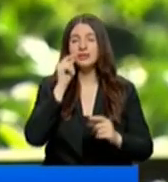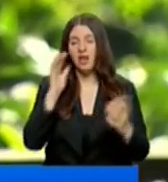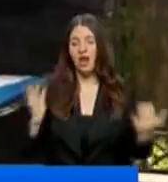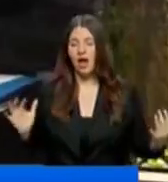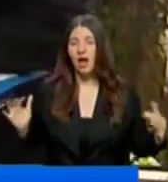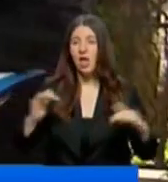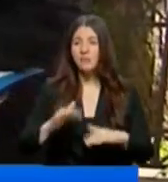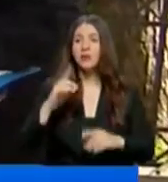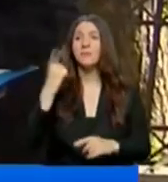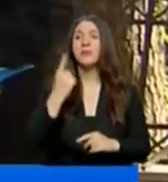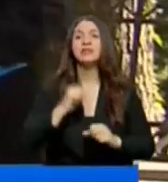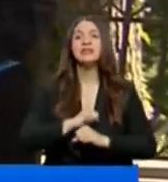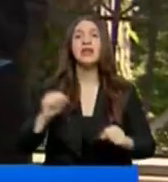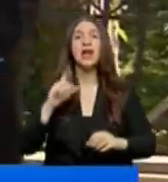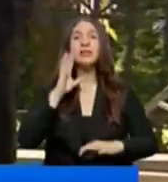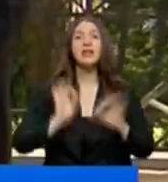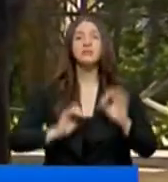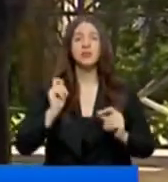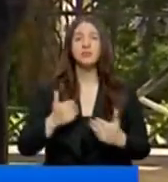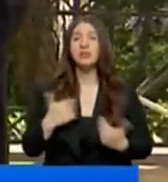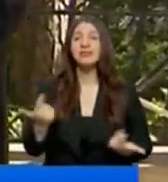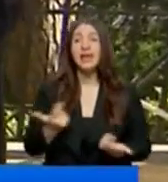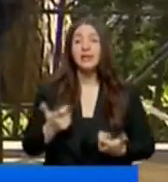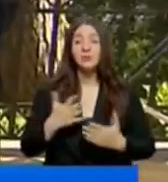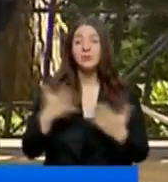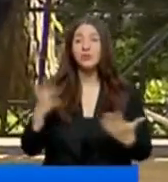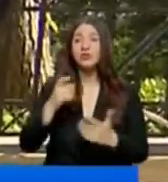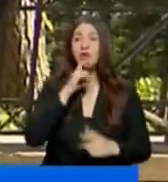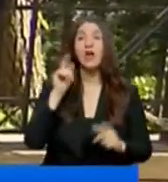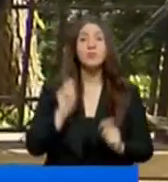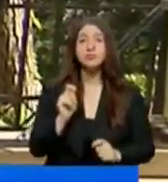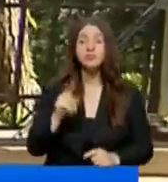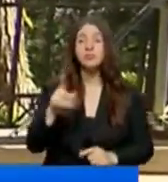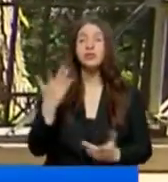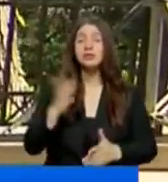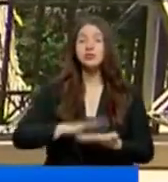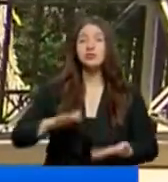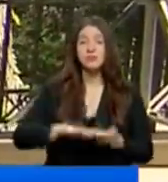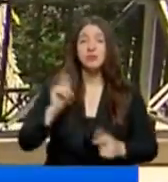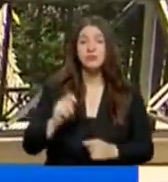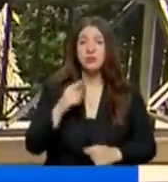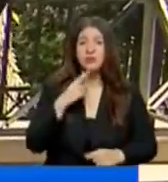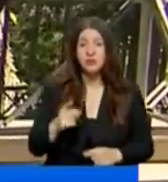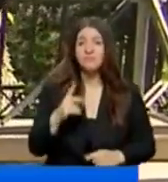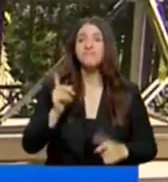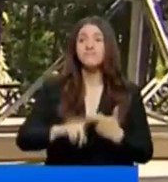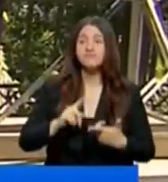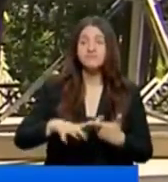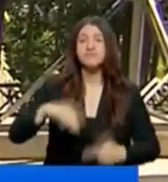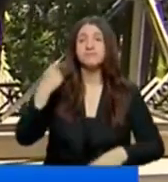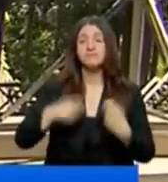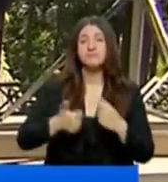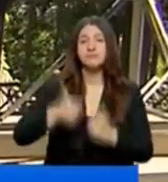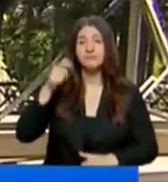araya gelecekler. Bir hasar tespiti yapacağız. Nerede büyük yanlışlar yapıldı, bunları nasıl telafi edebiliriz diye. İki, Merkez